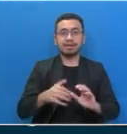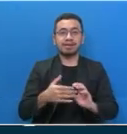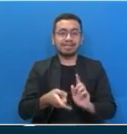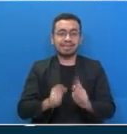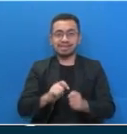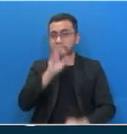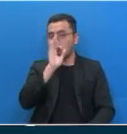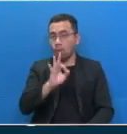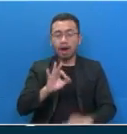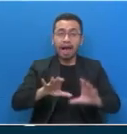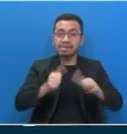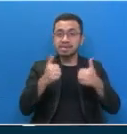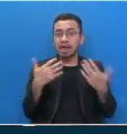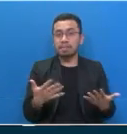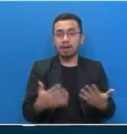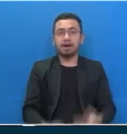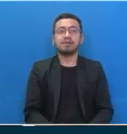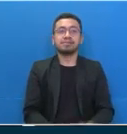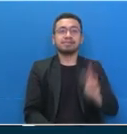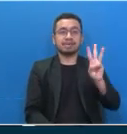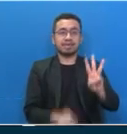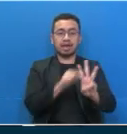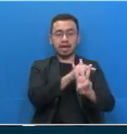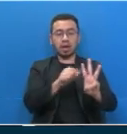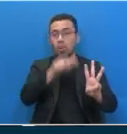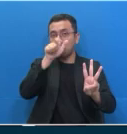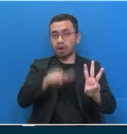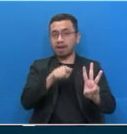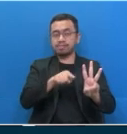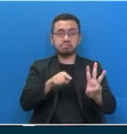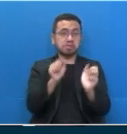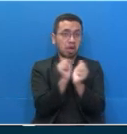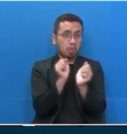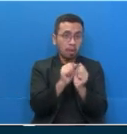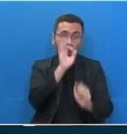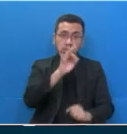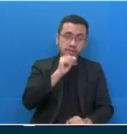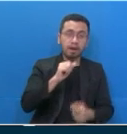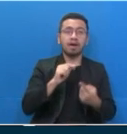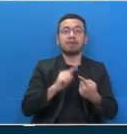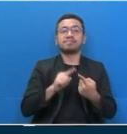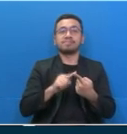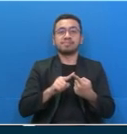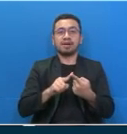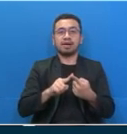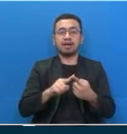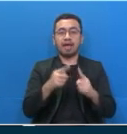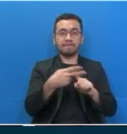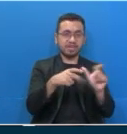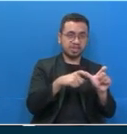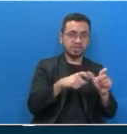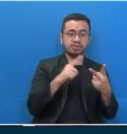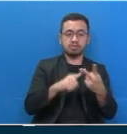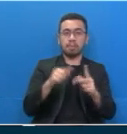Nah, hasilnya adalah 3 terdakwa ini terindikasi berbohong. Mereka adalah Verdi Sambo, Putri Chandrawati, dan juga Kuat Ma'ruf. Nah,